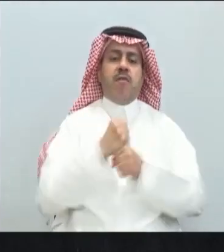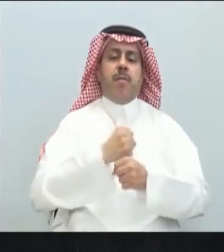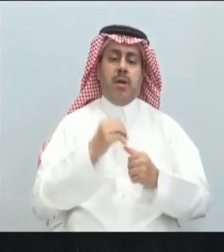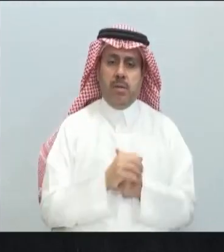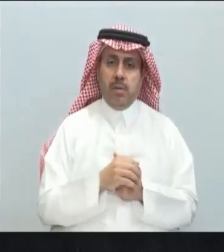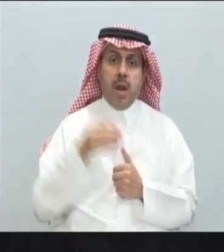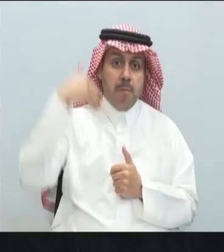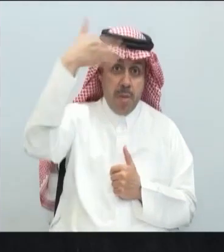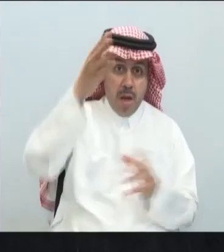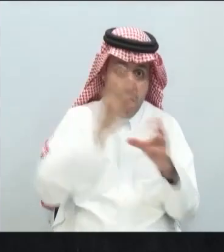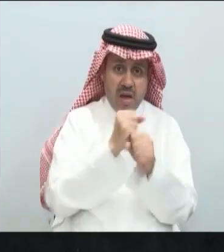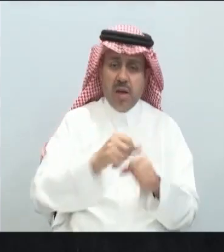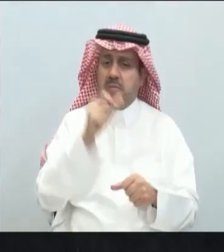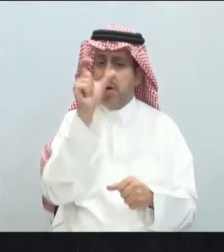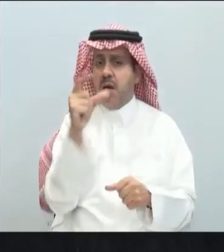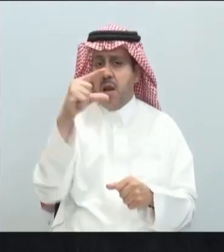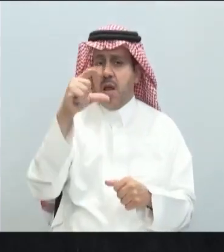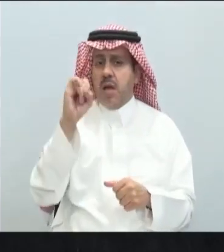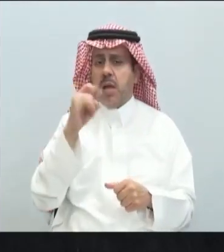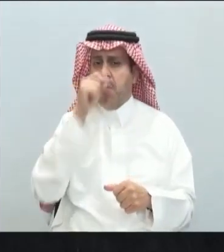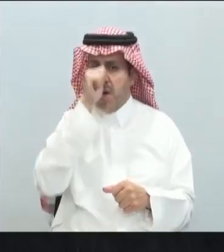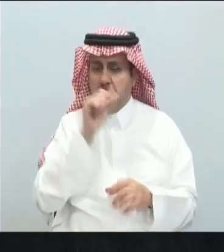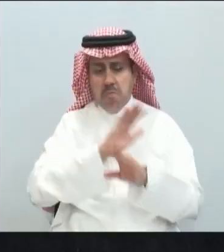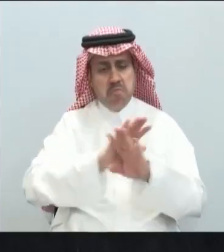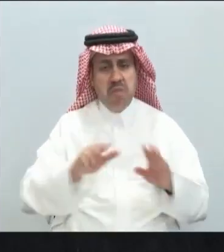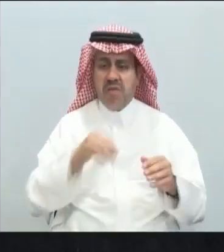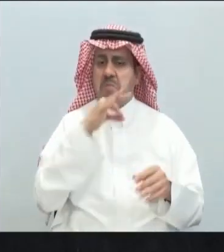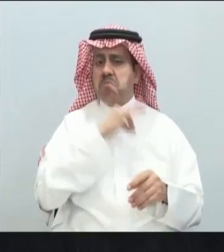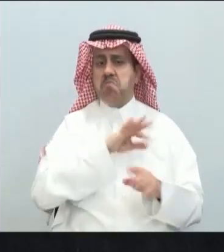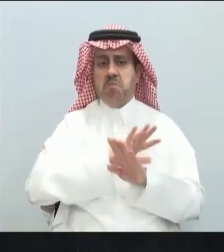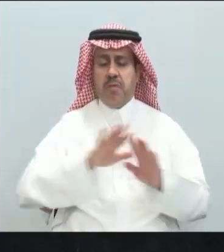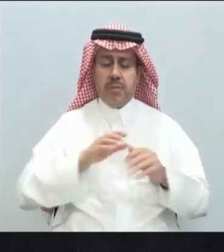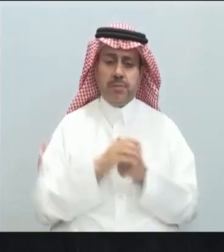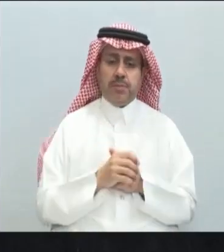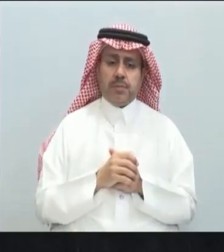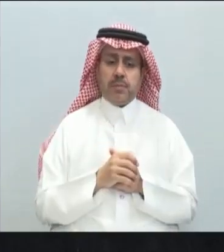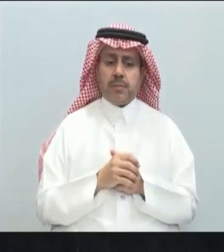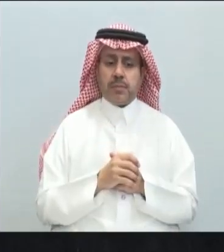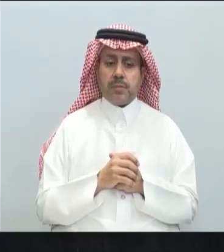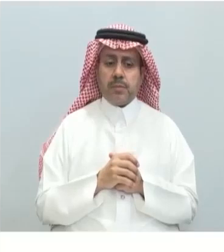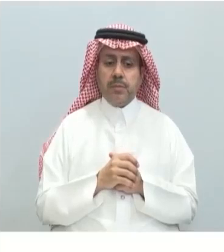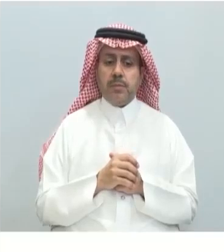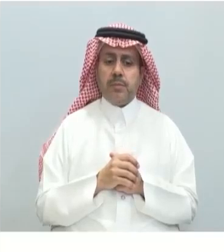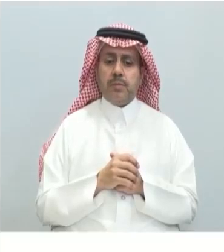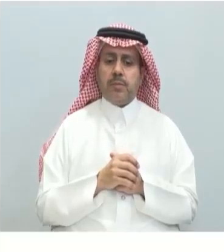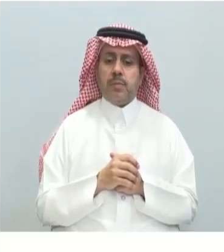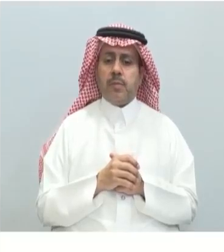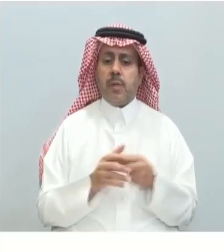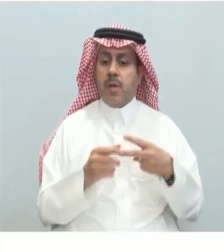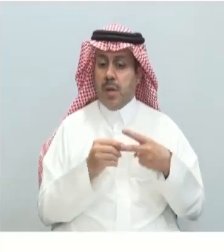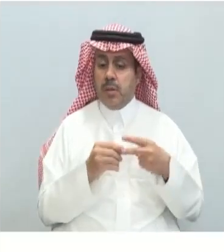اما في دار الاخره فلا يمكن ابدا ولا ينفعهم ذلك الندم ولا يجدي لهم شيئا ايضا من